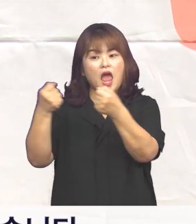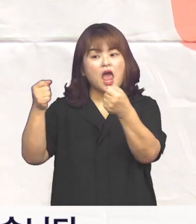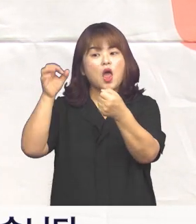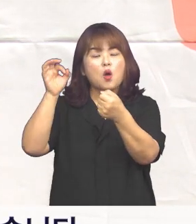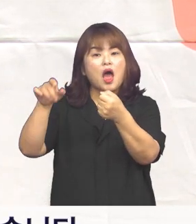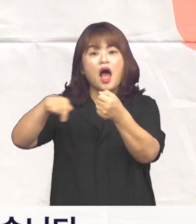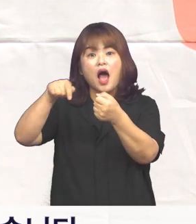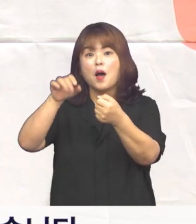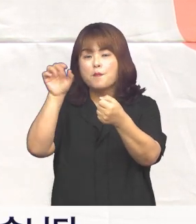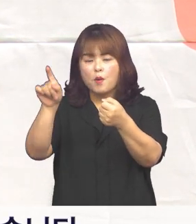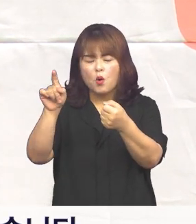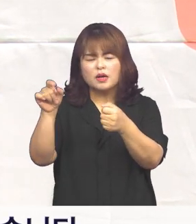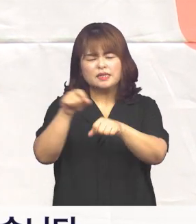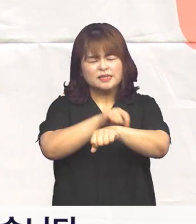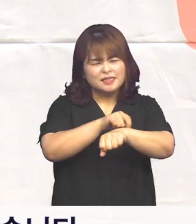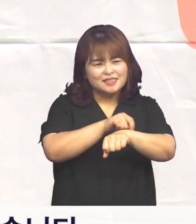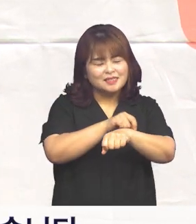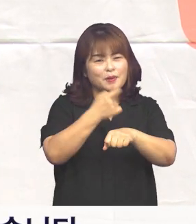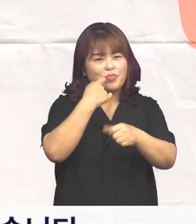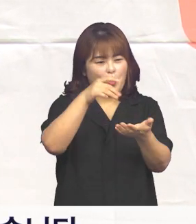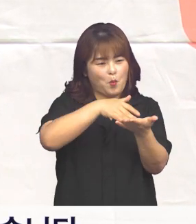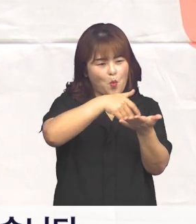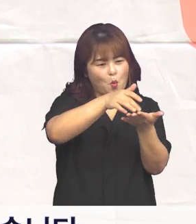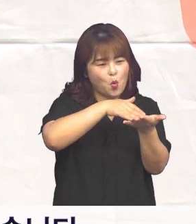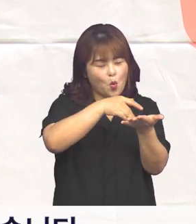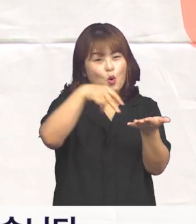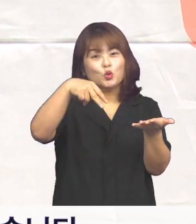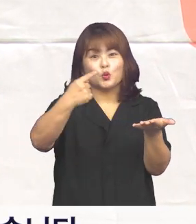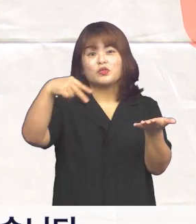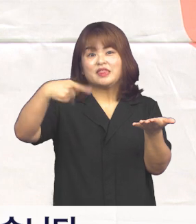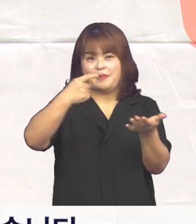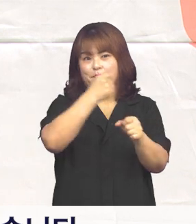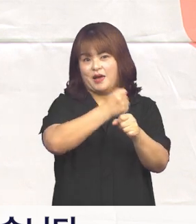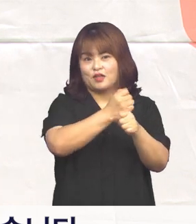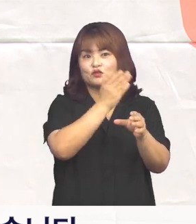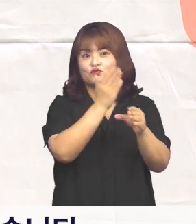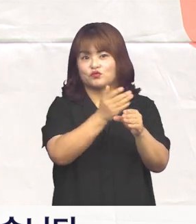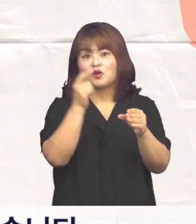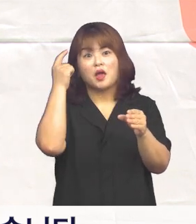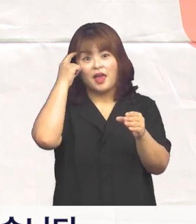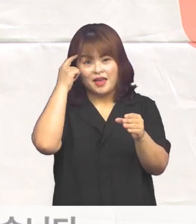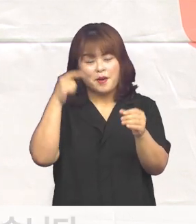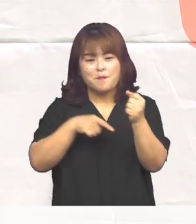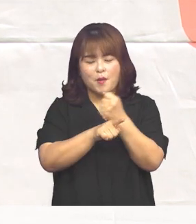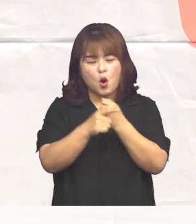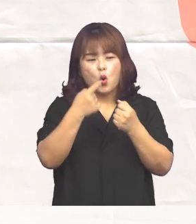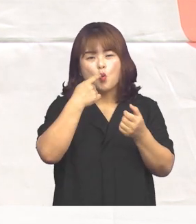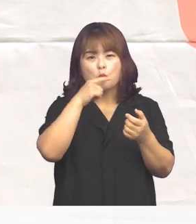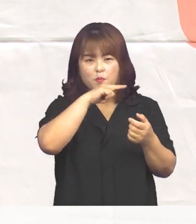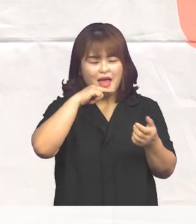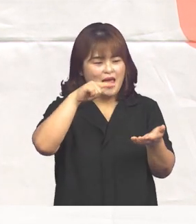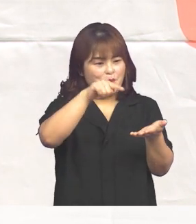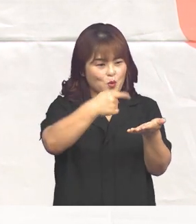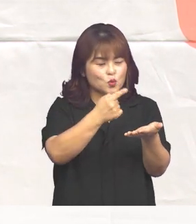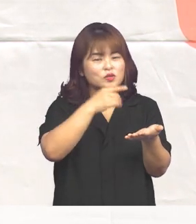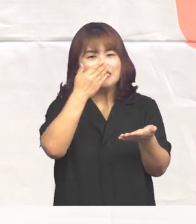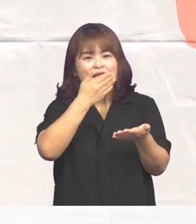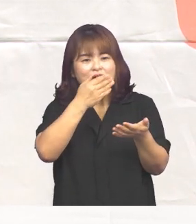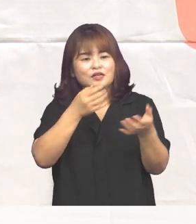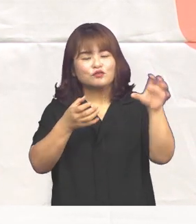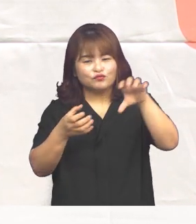냉장고에서는 특별한 떡볶이장이 숙성되고 있습니다. 고추장과